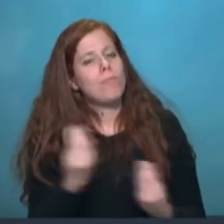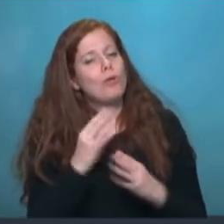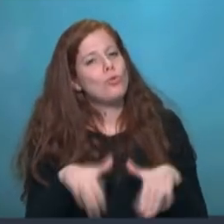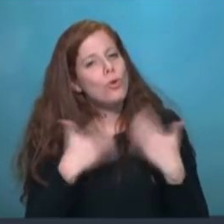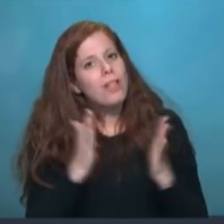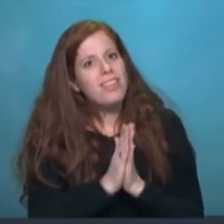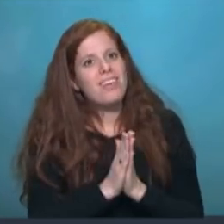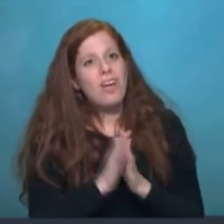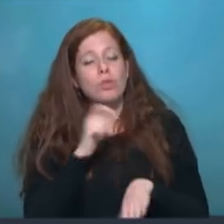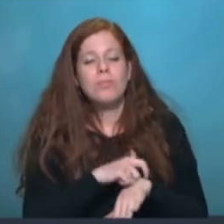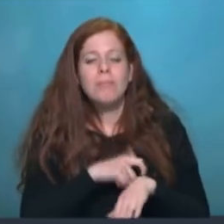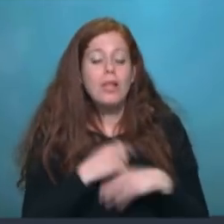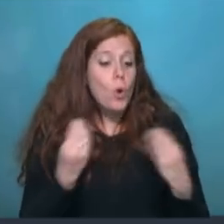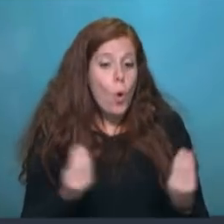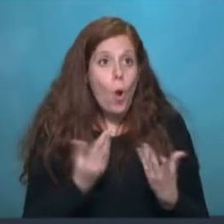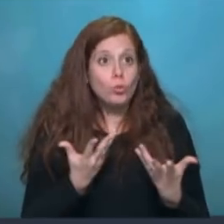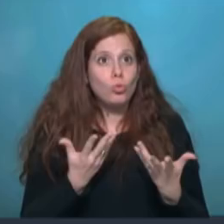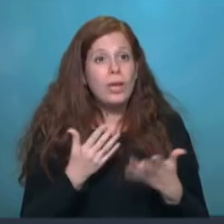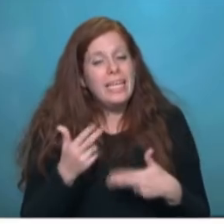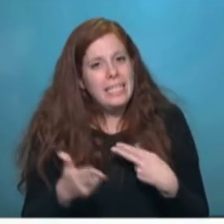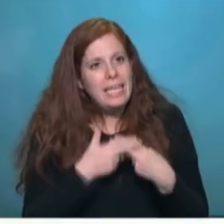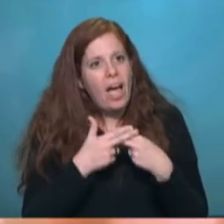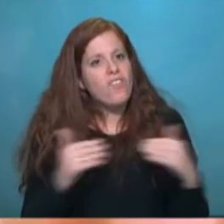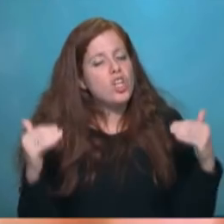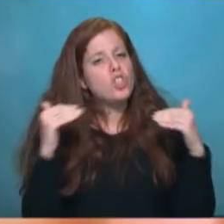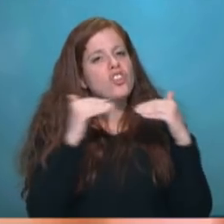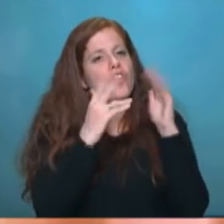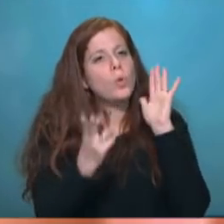تكوى شي بزمان كل شو يتتقرب لشبيون سخويات يم الجبر